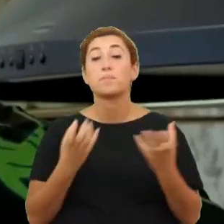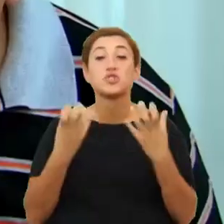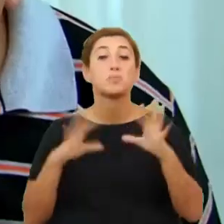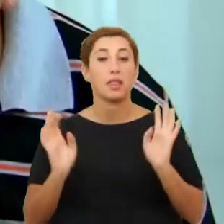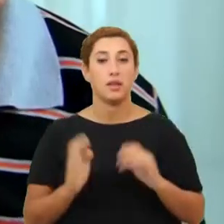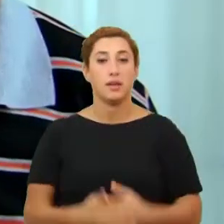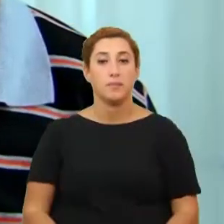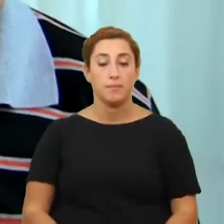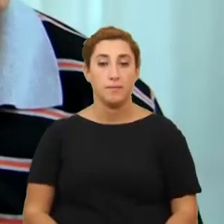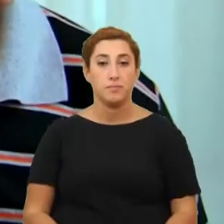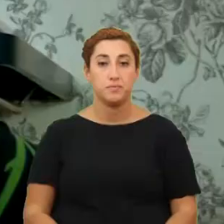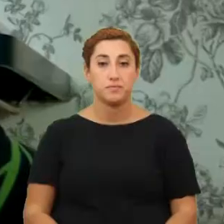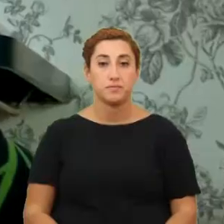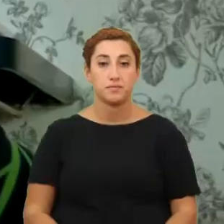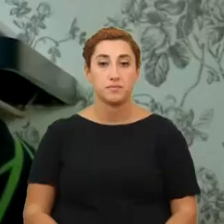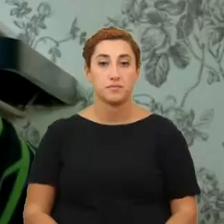Pişmedi.